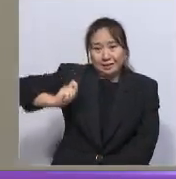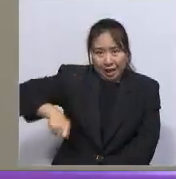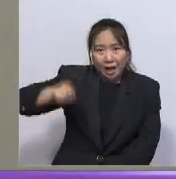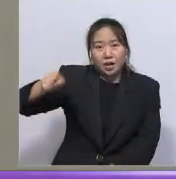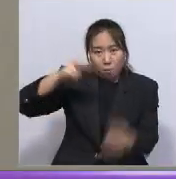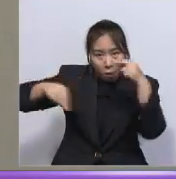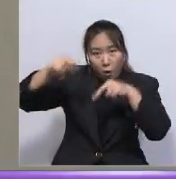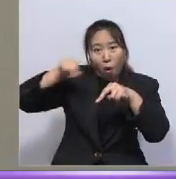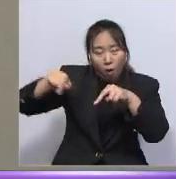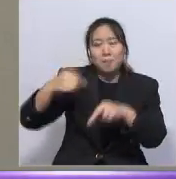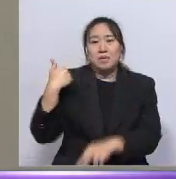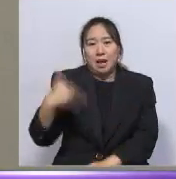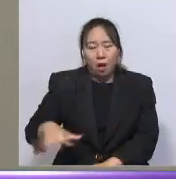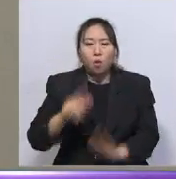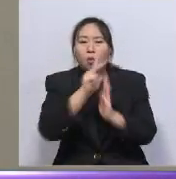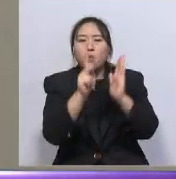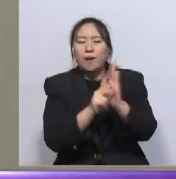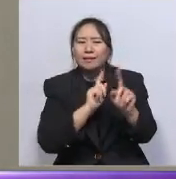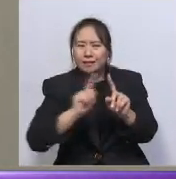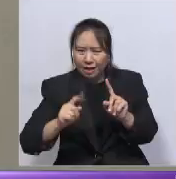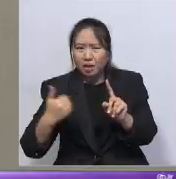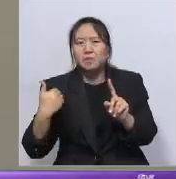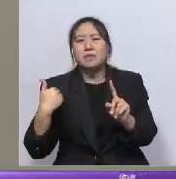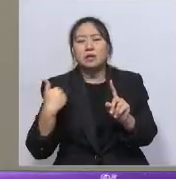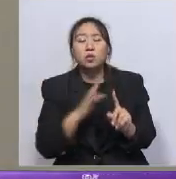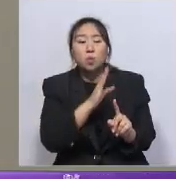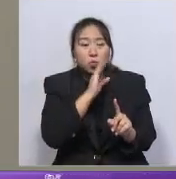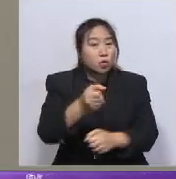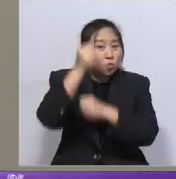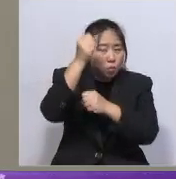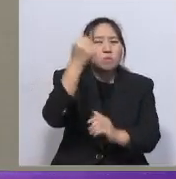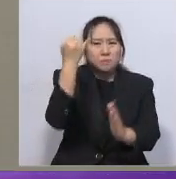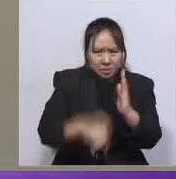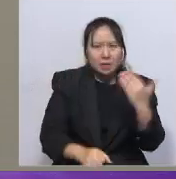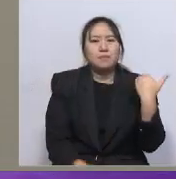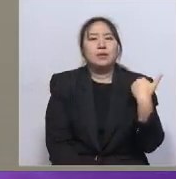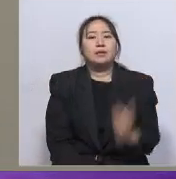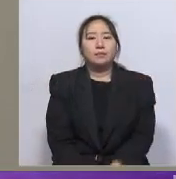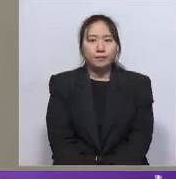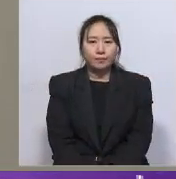องคุ้มครองแล้วยังมีกฎหมายฉบับอื่นอีกที่มีความผิดหากออกมาชุมนุมครับ